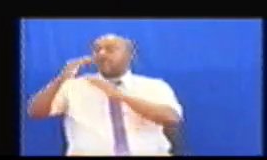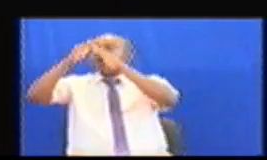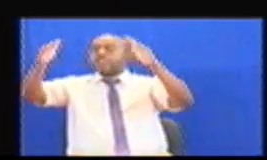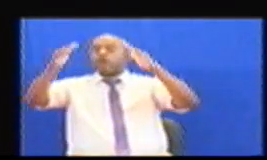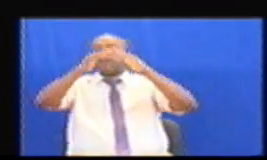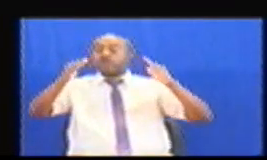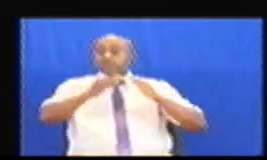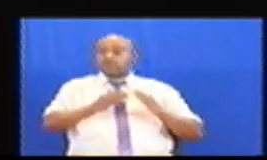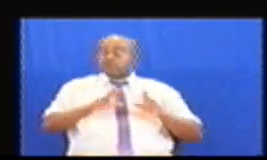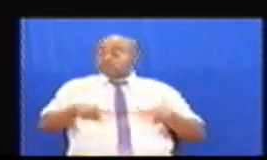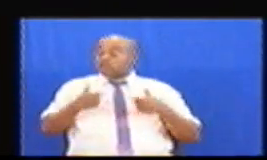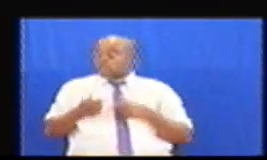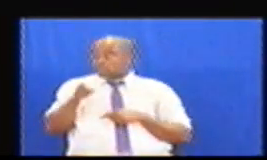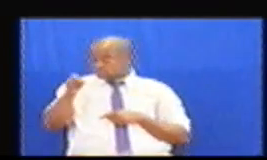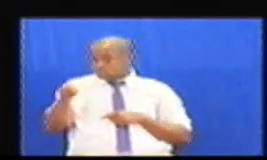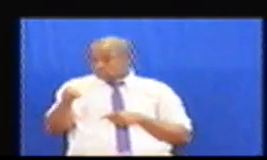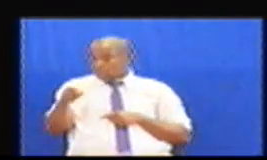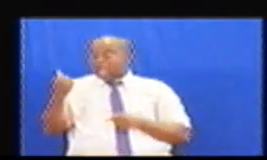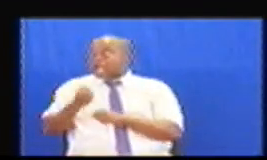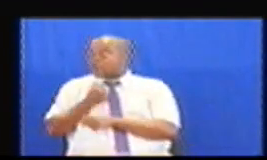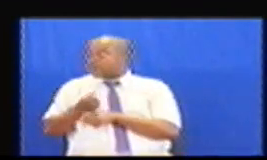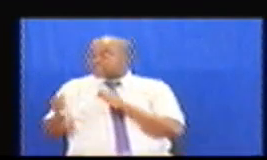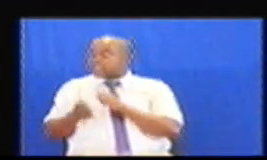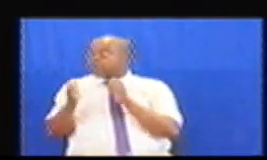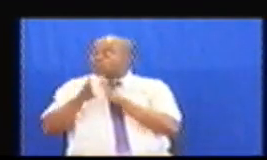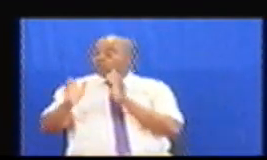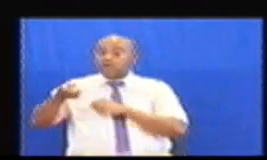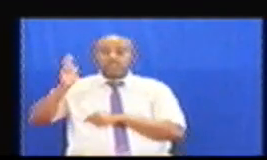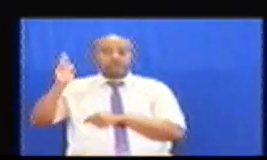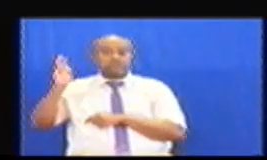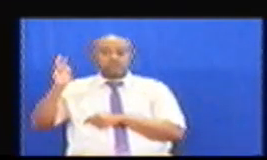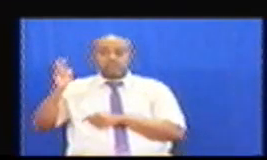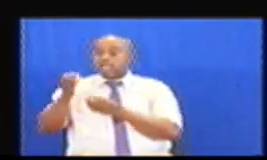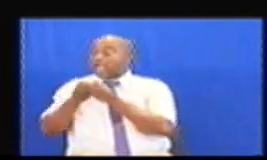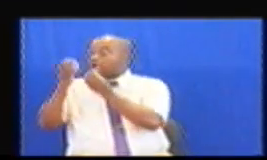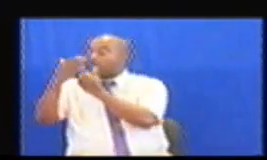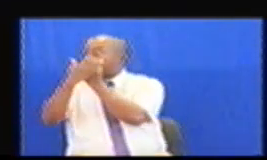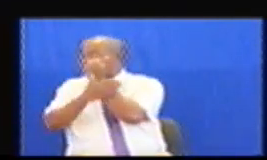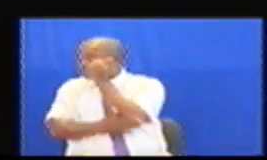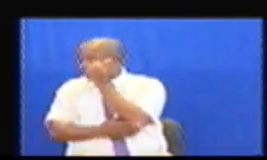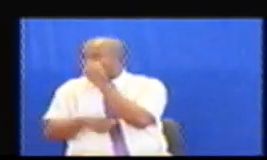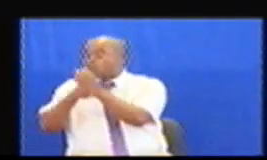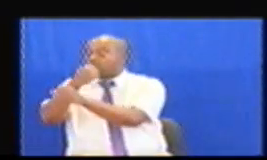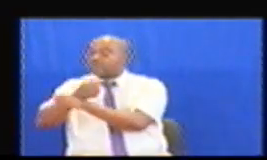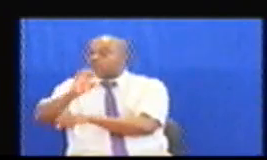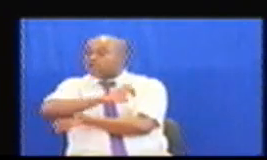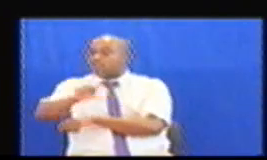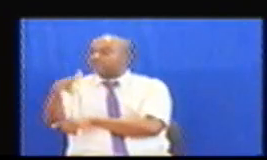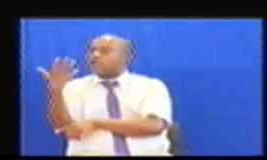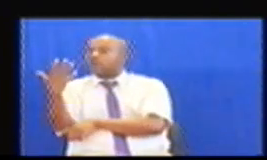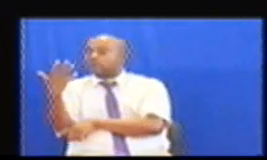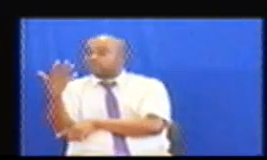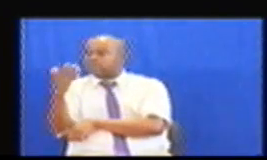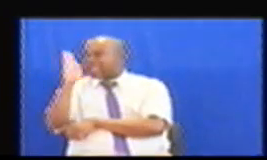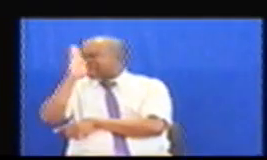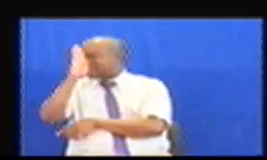lakini akafanya jambo kubwa la kihistoria, akatoa msamaha wa wafungwa 5000. Unprecedented.